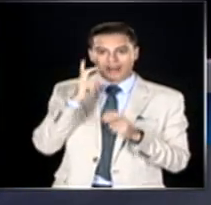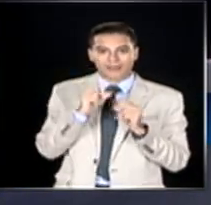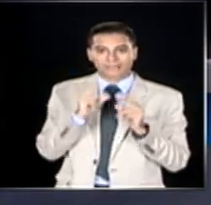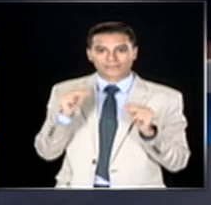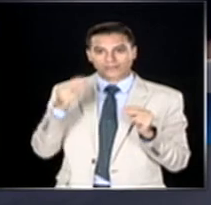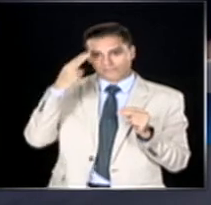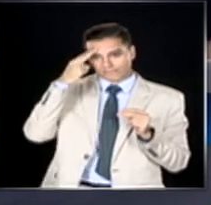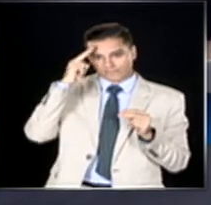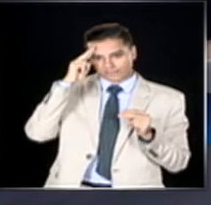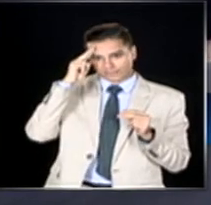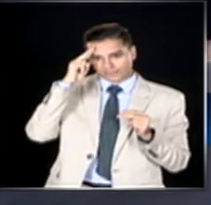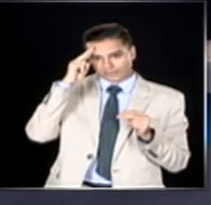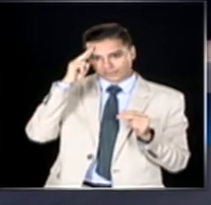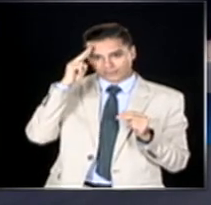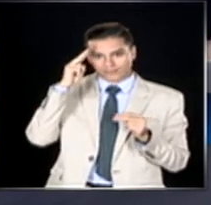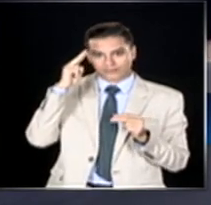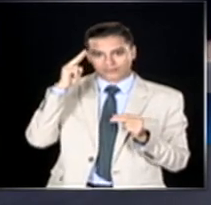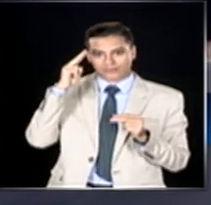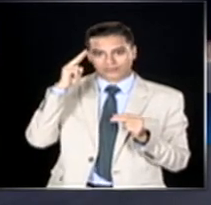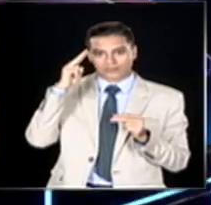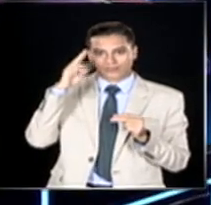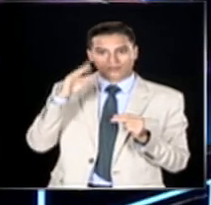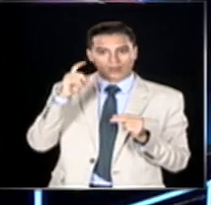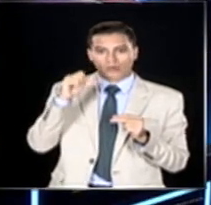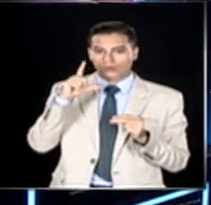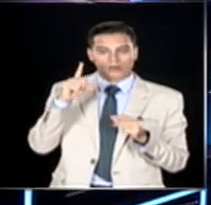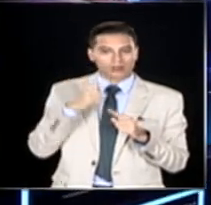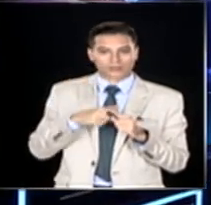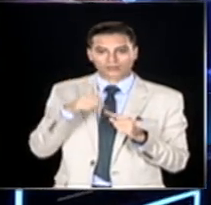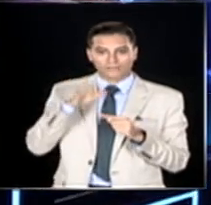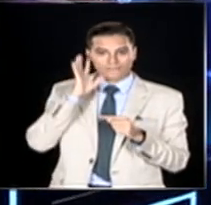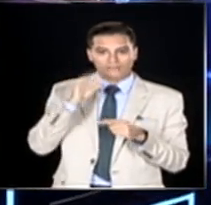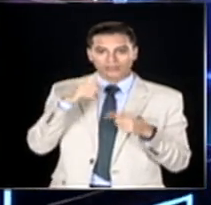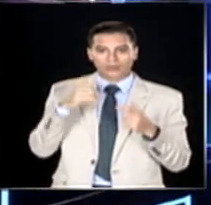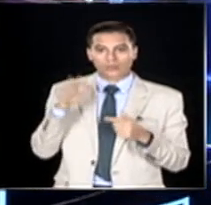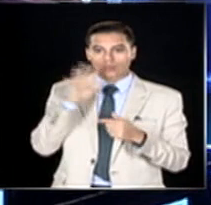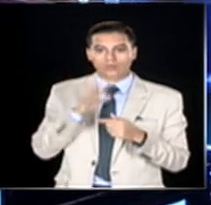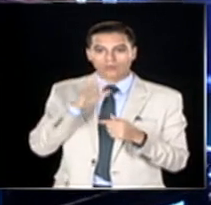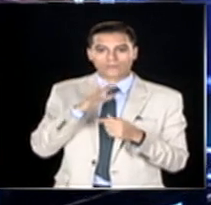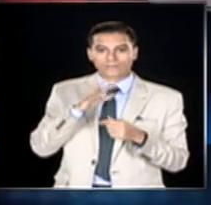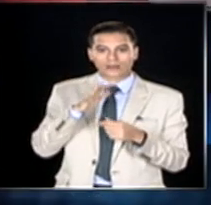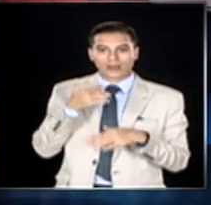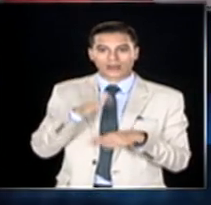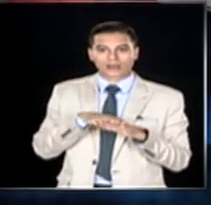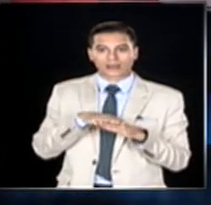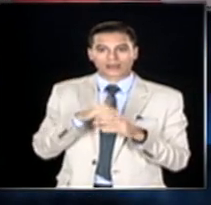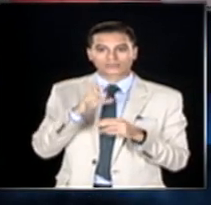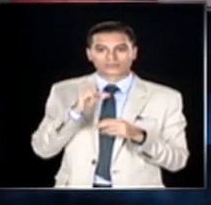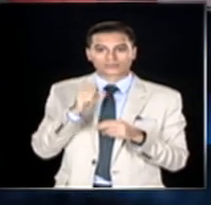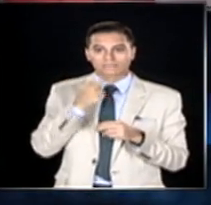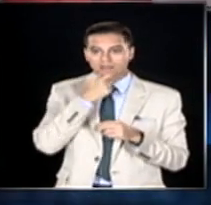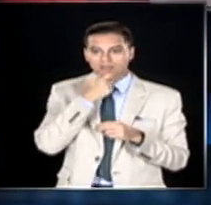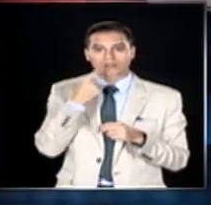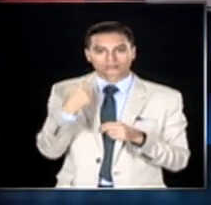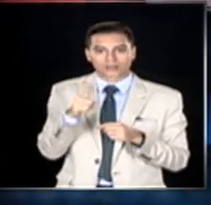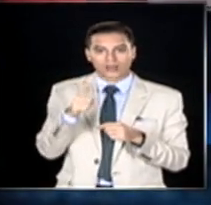لبنانية، فمن هي؟ كارل سماح. غلط. عن أي دولة أوروبية استقلت ماليزيا عام 1957؟ بريطانيا.